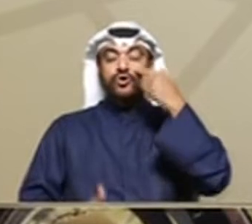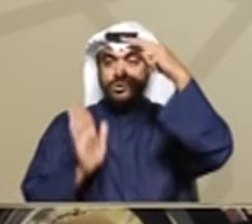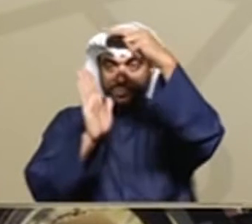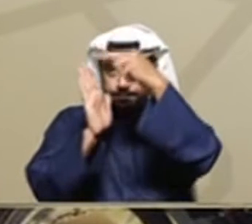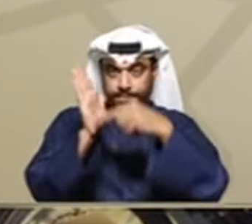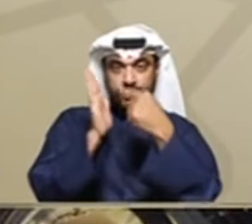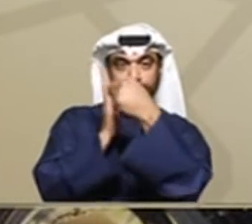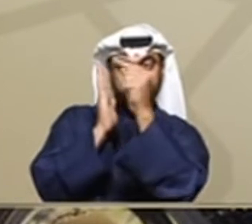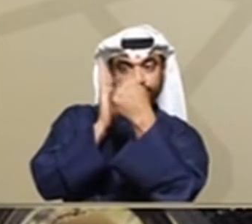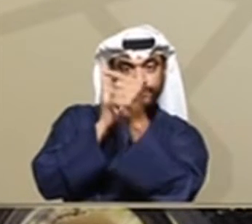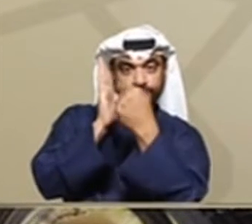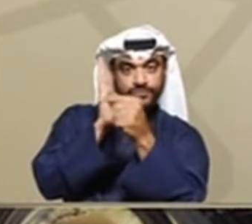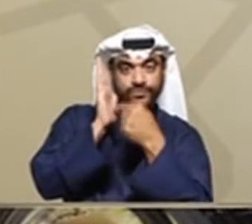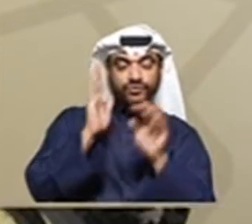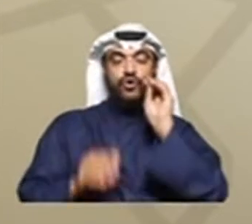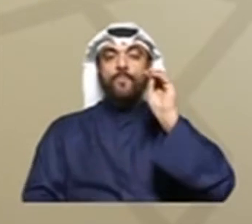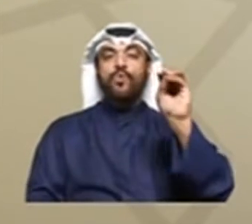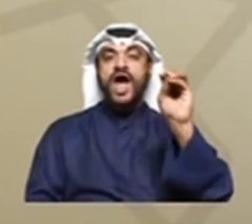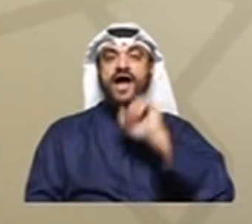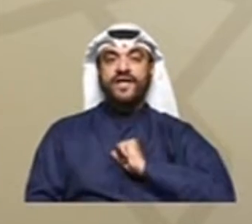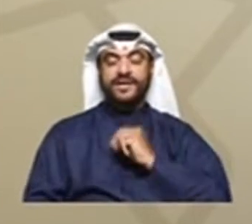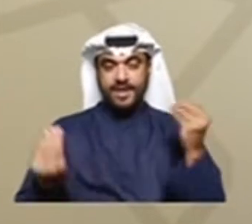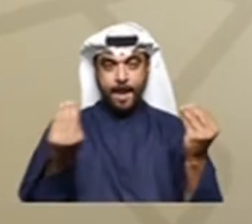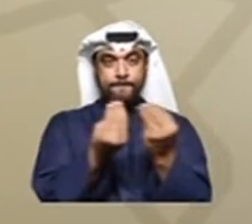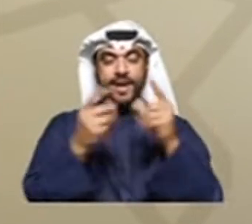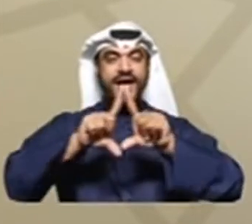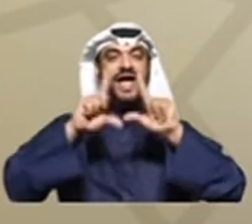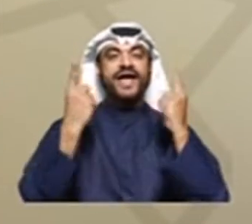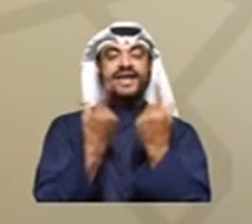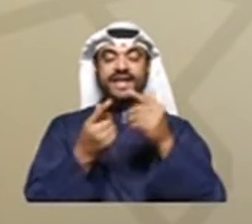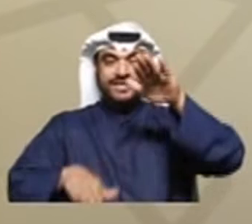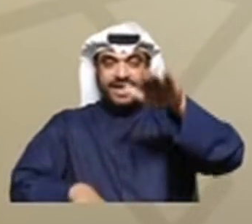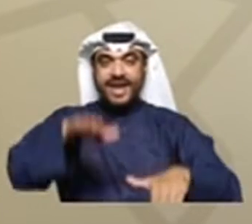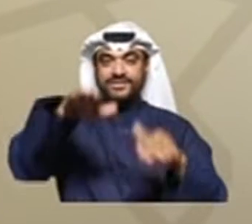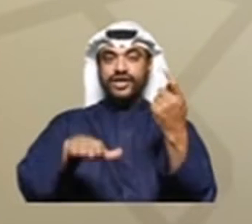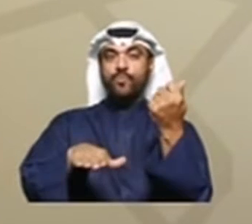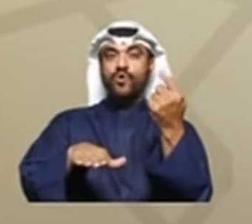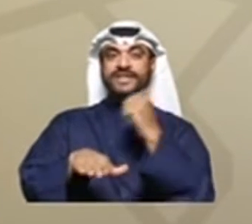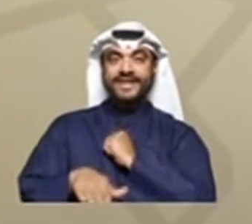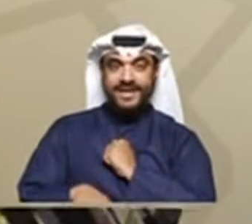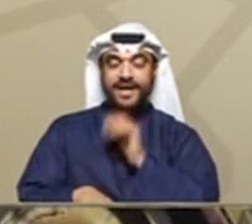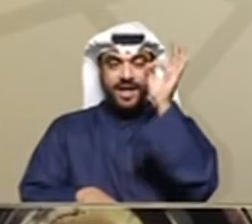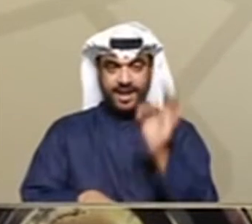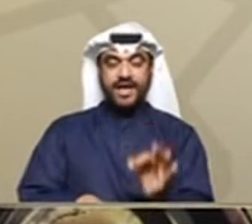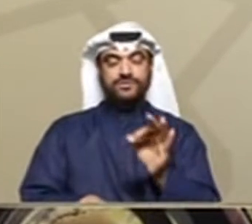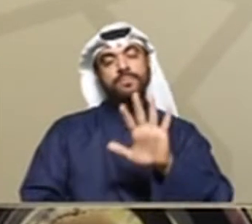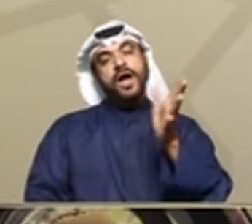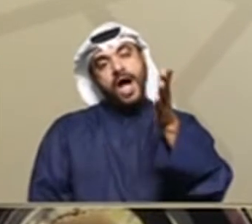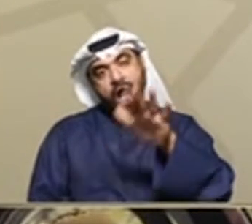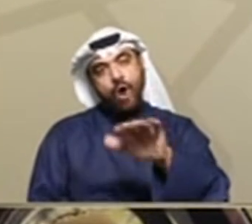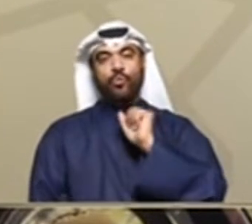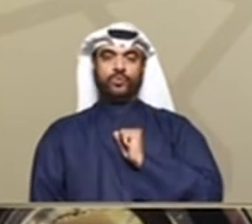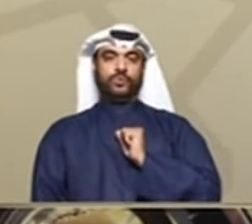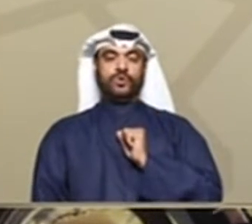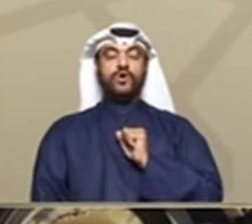هذه الملاحظات مع لجنة الميزانية، لجنة وزارية مصغرة، أو في